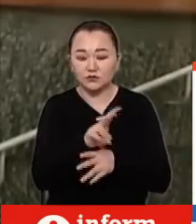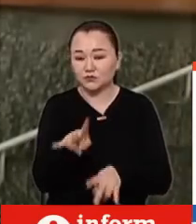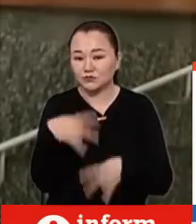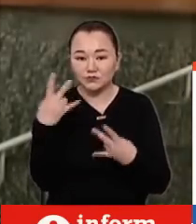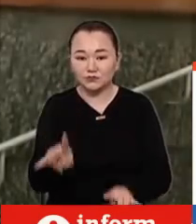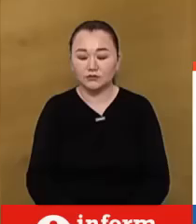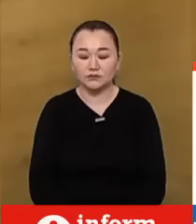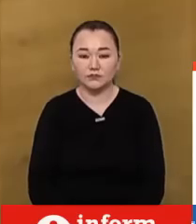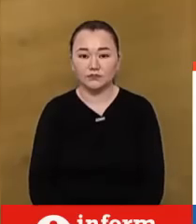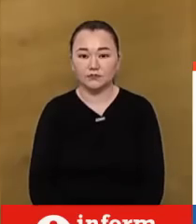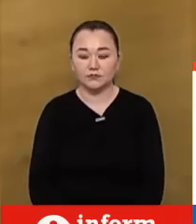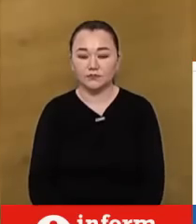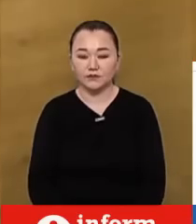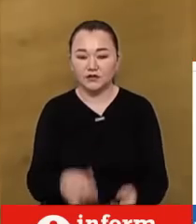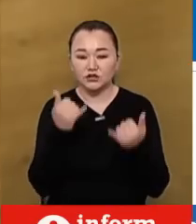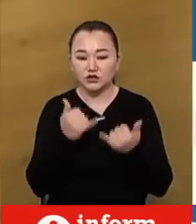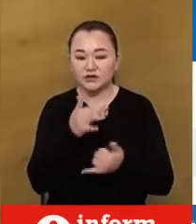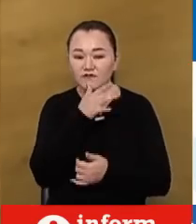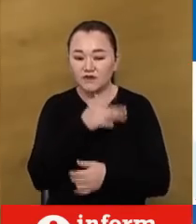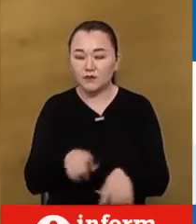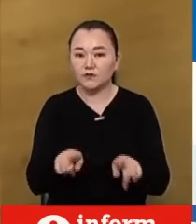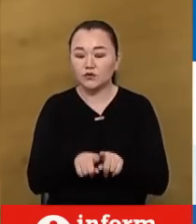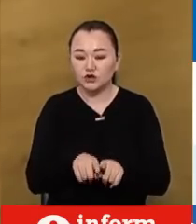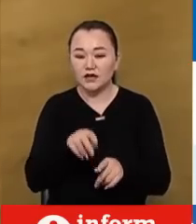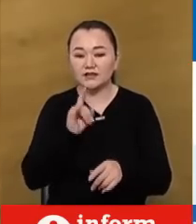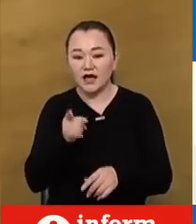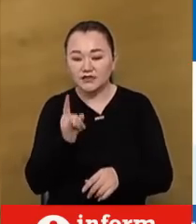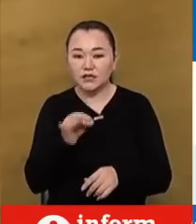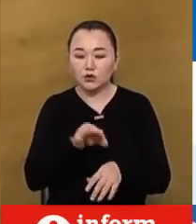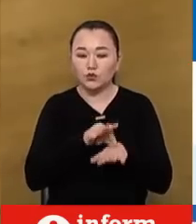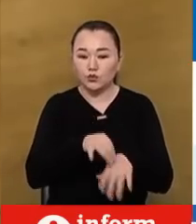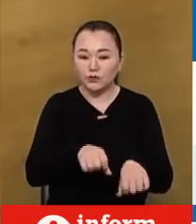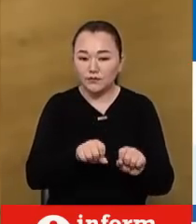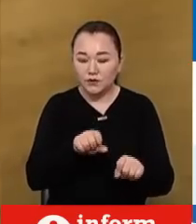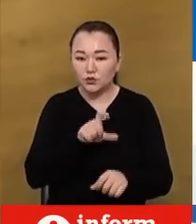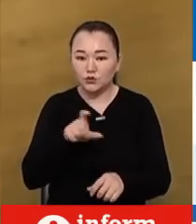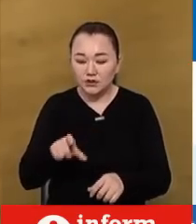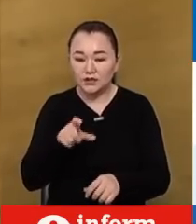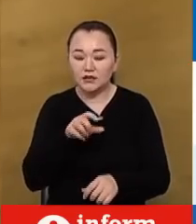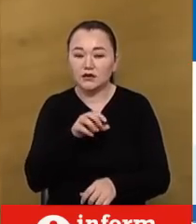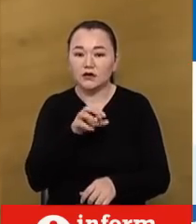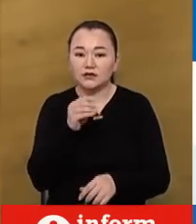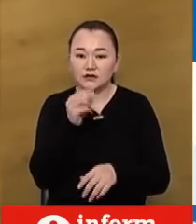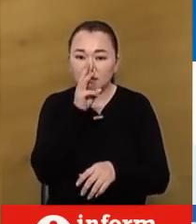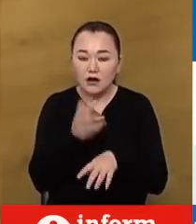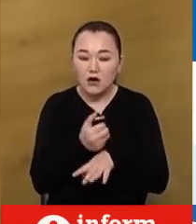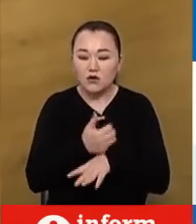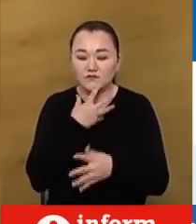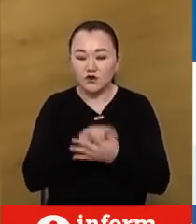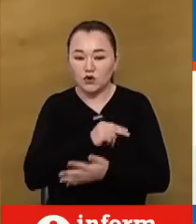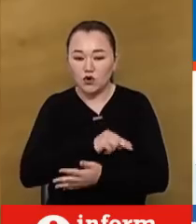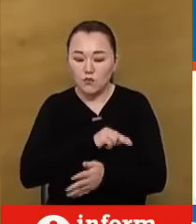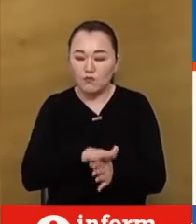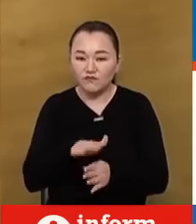емес. Қазіргі уақыттың өзінде де таксилер мен курьерлік қызметті жүзеге асыратын азаматтар өздерінің қызметін жүзеге